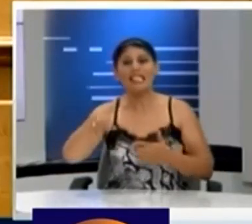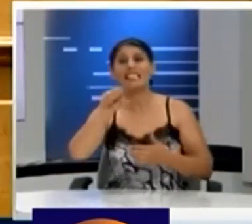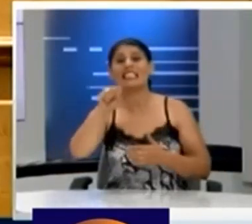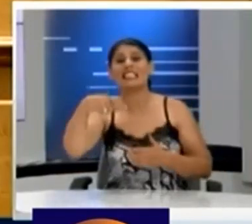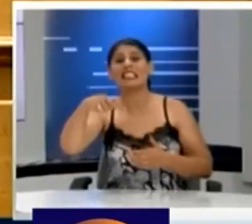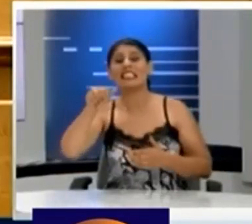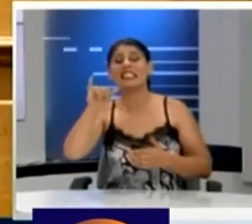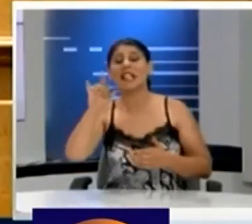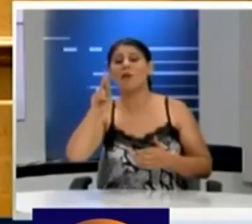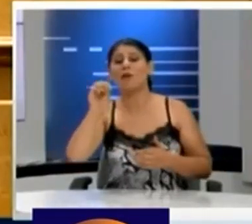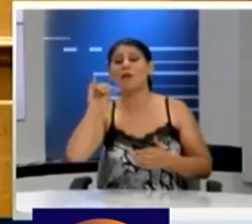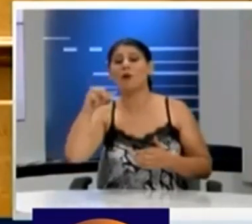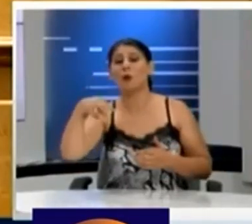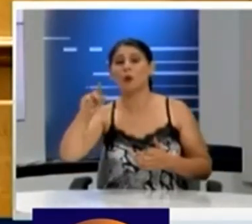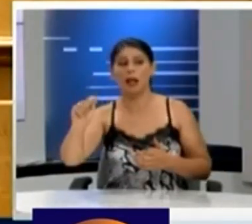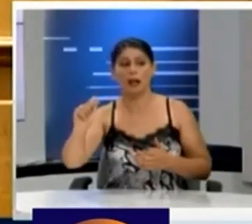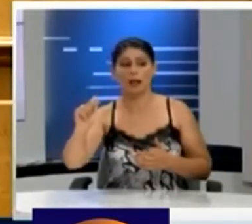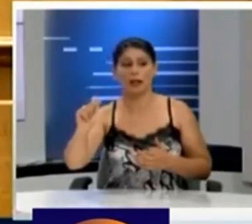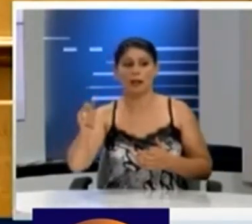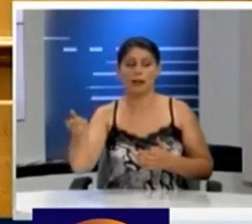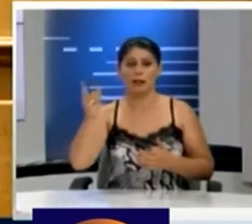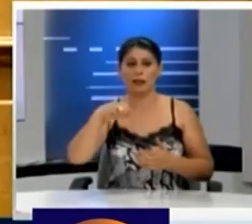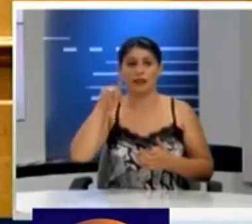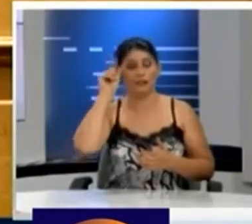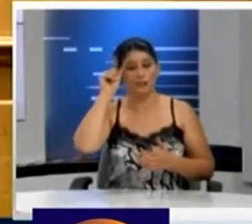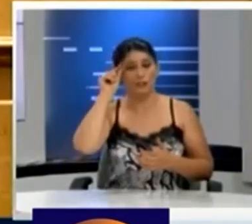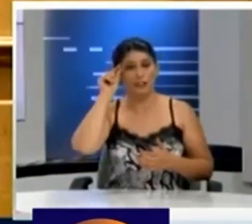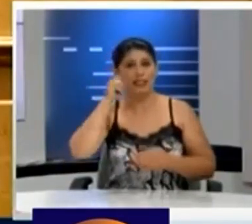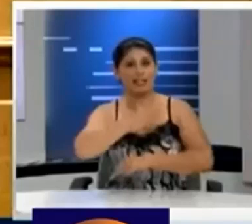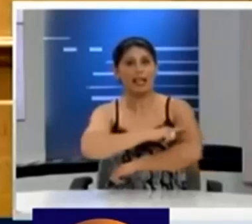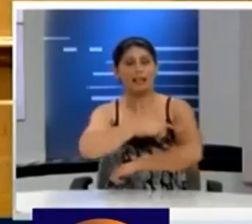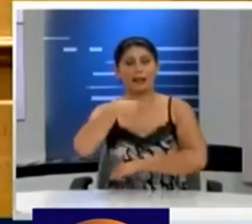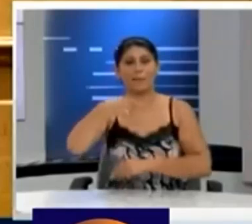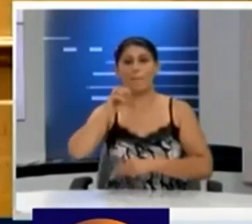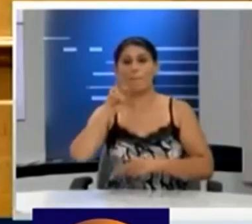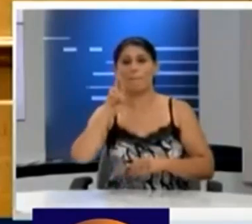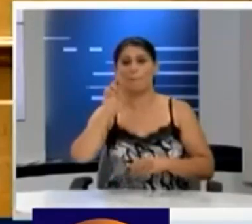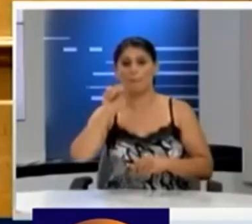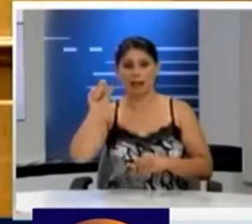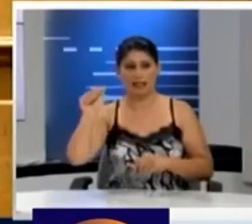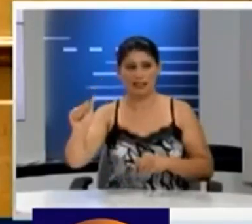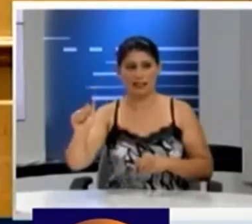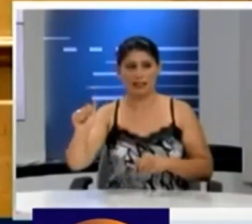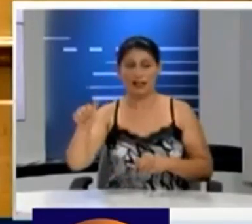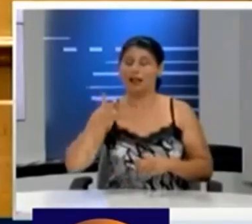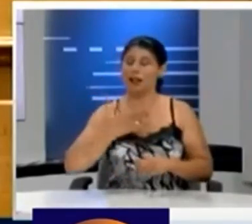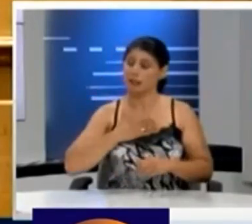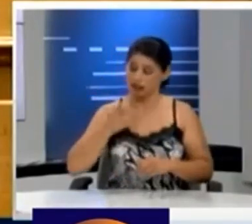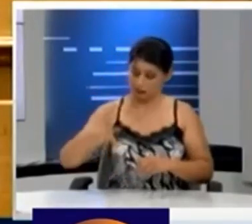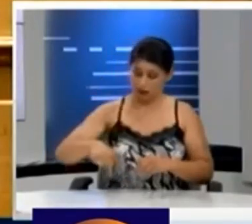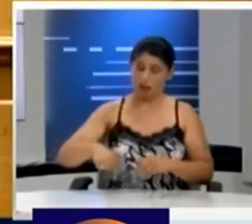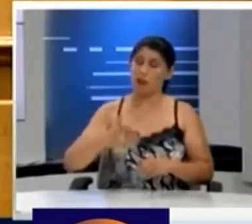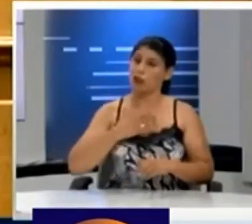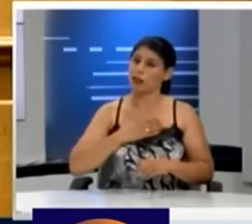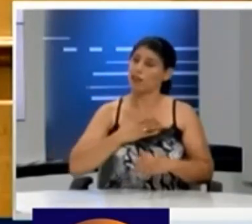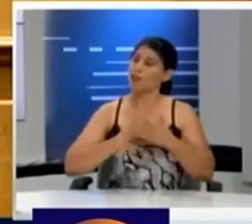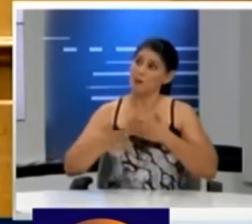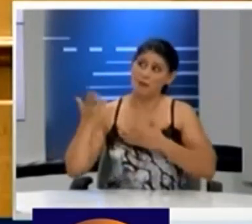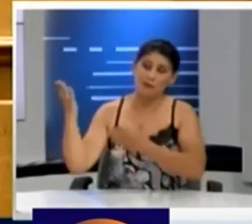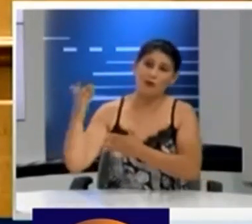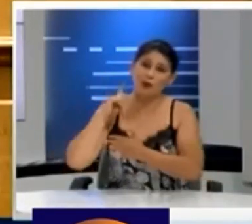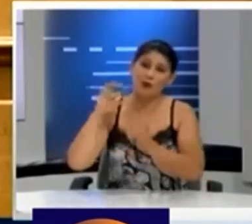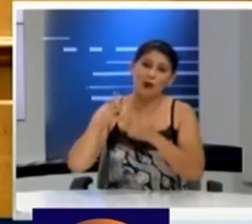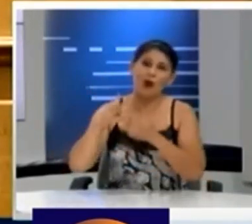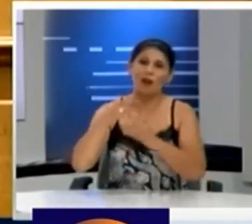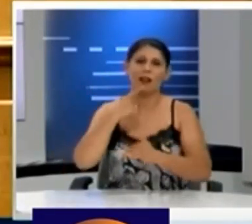Σταυρούλα και η αυριανή, γιατί βγήκαν οι βαθμοί, φοιτήτρια ιατρικής Πέρσα, που είναι και σήμερα εδώ και σε ευχαριστώ, αγάπη μου,